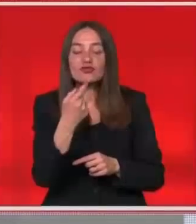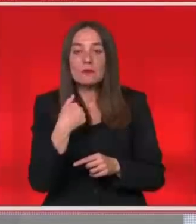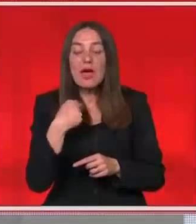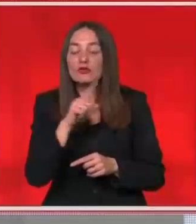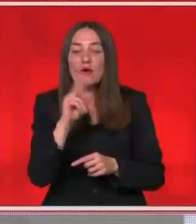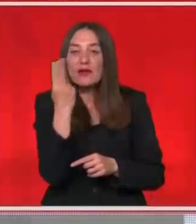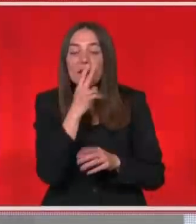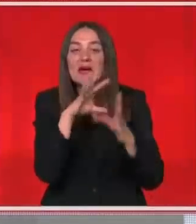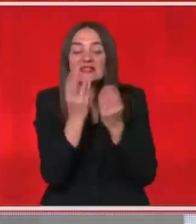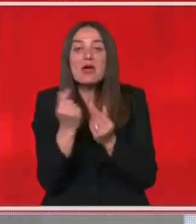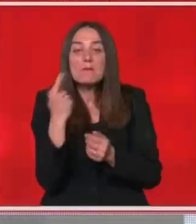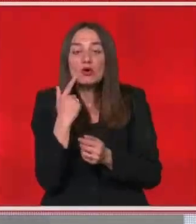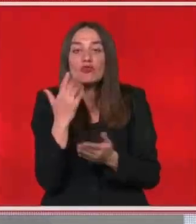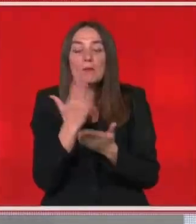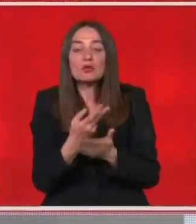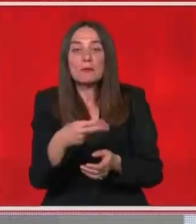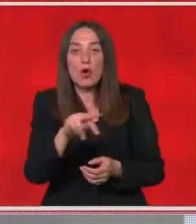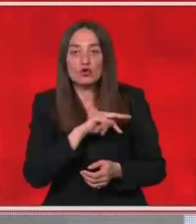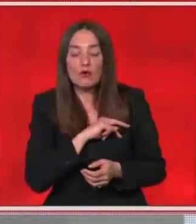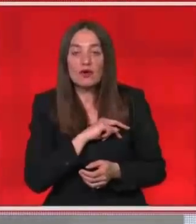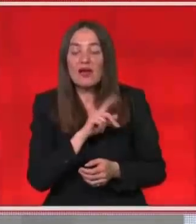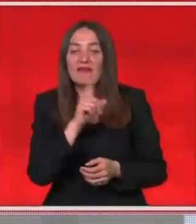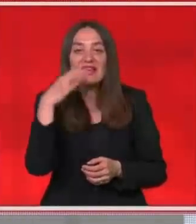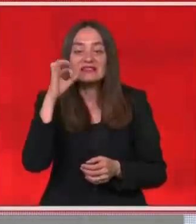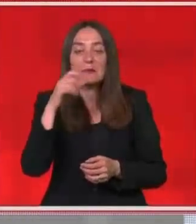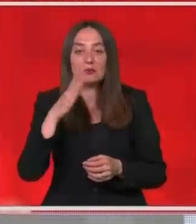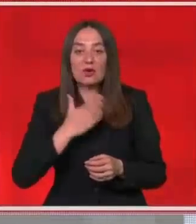Svi pokušavamo da budemo odgovorni, ne samo